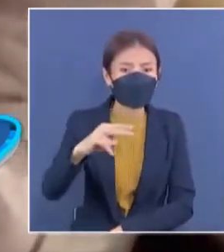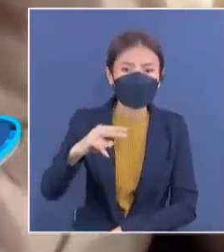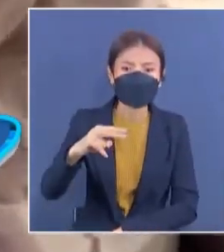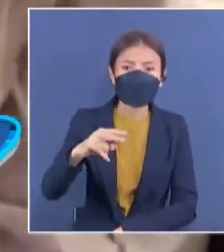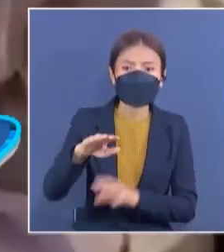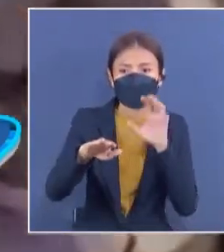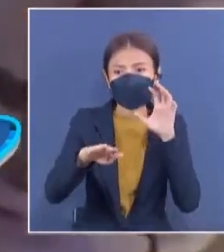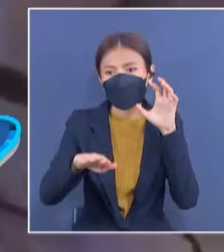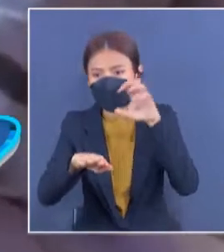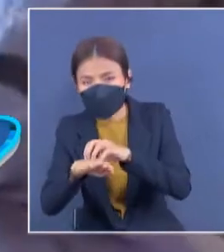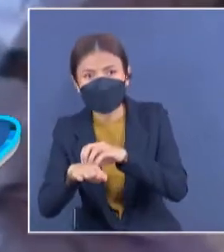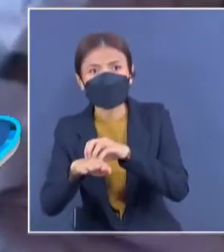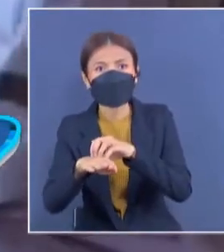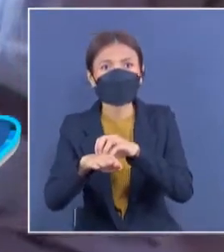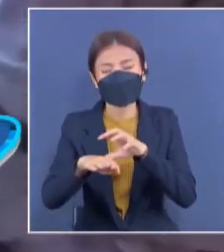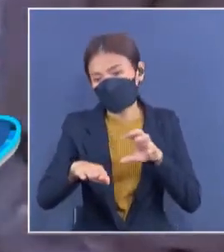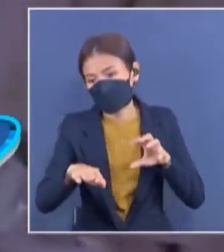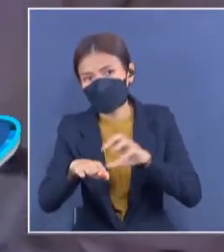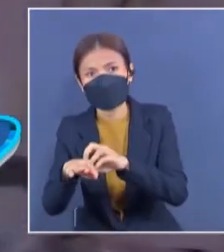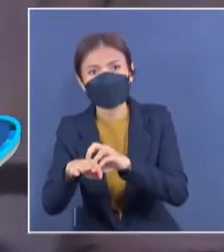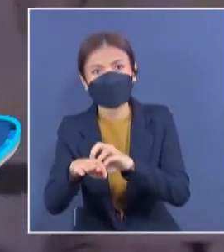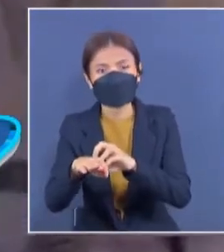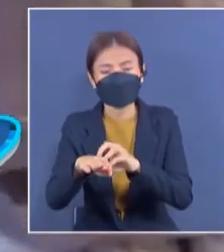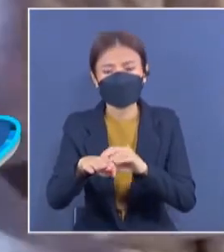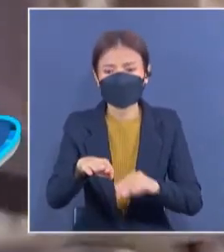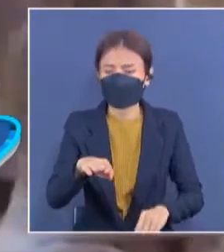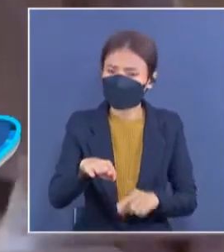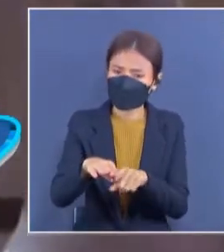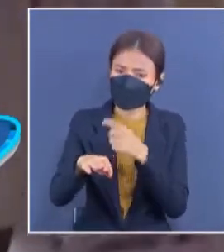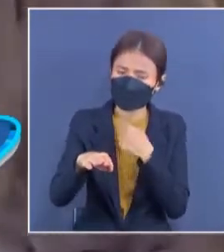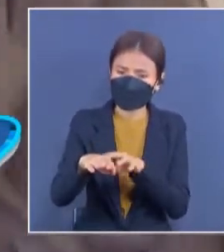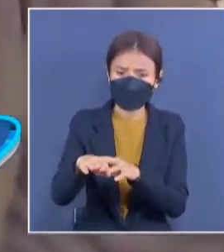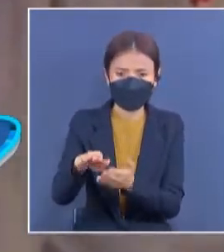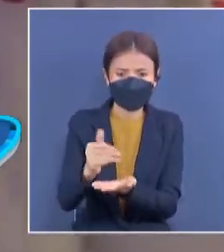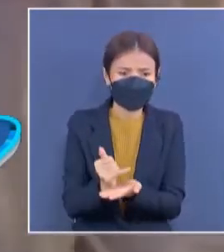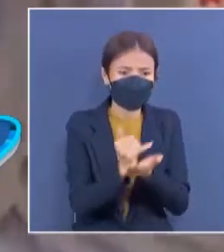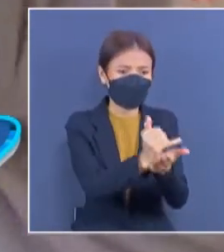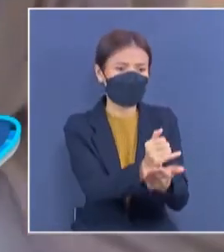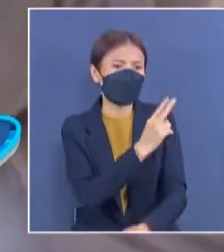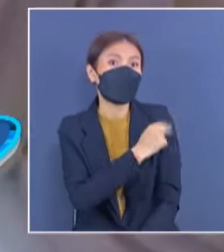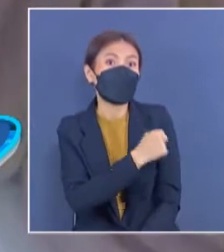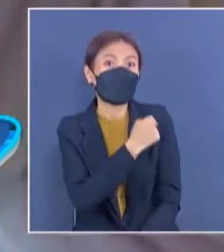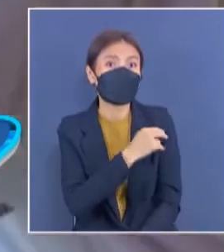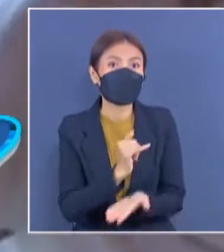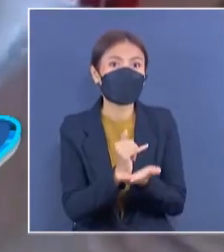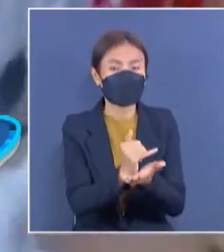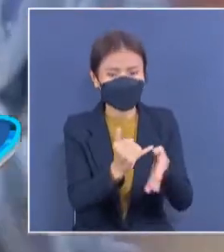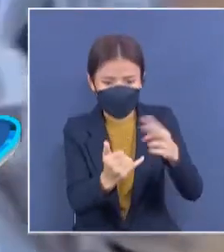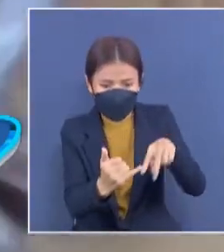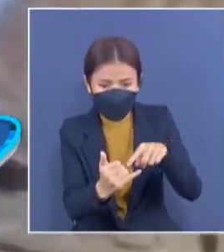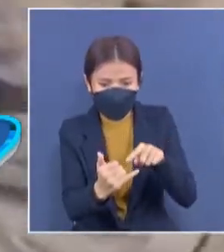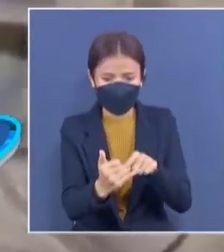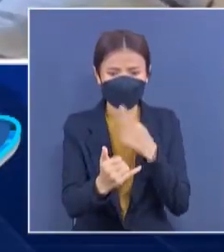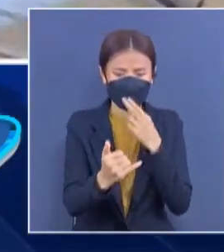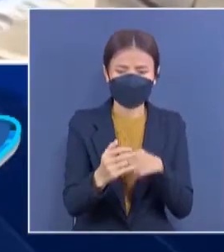นนะคะเ บื้องต้นเนี่ยพบว่าแผลที่มีลักษณะเหมือนถูกสัตว์ทะเลกัดแต่ไม่สามารถระบุได้ว่าเป็นสัตว์ชนิดใด